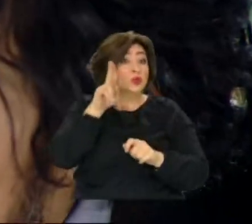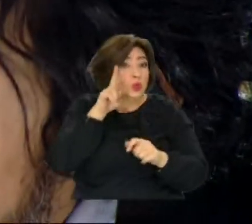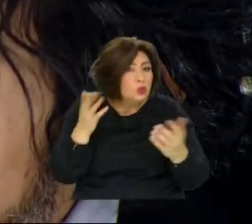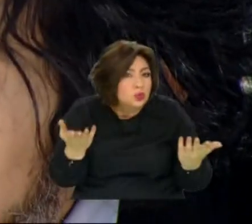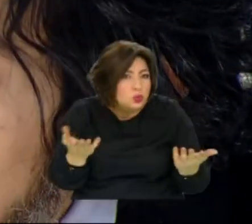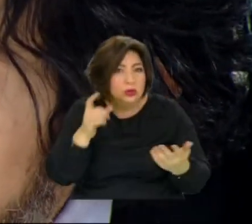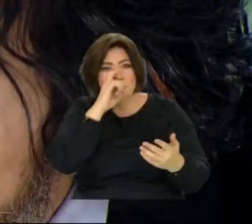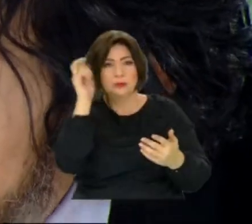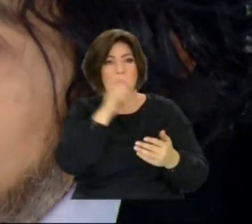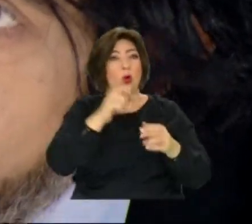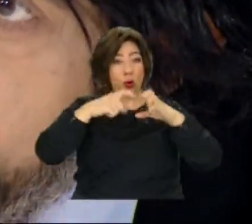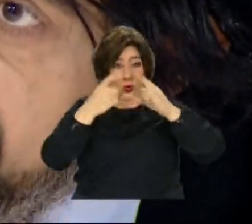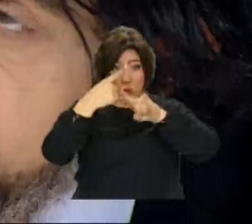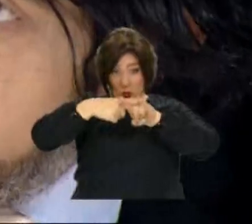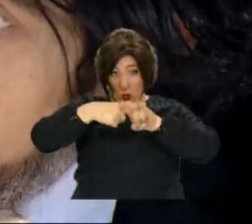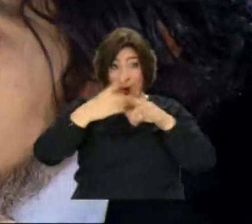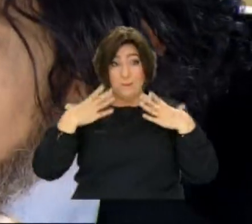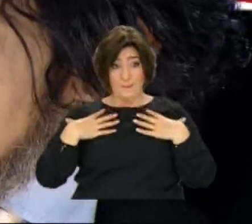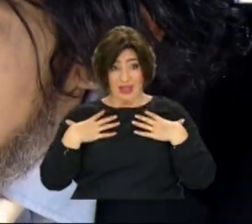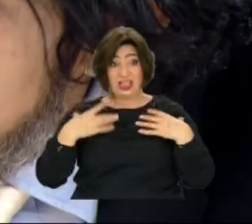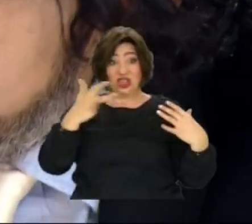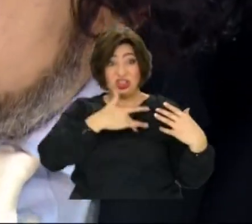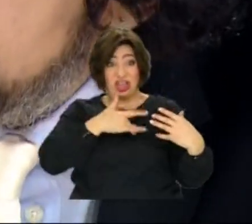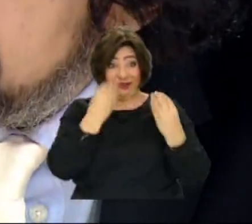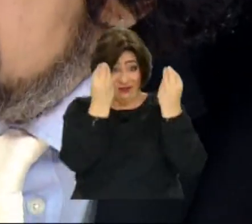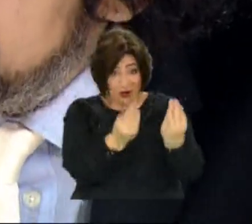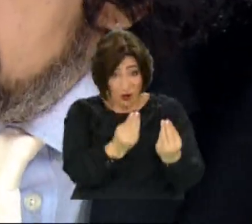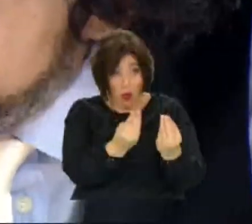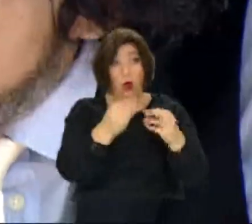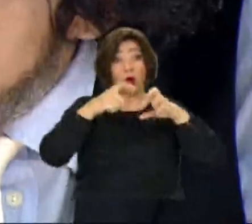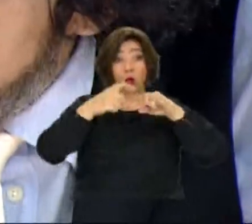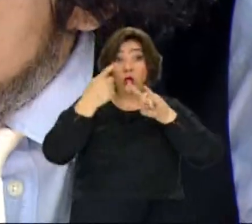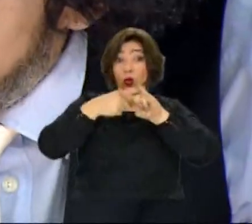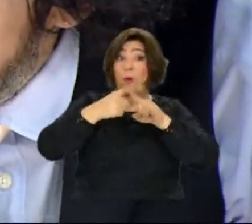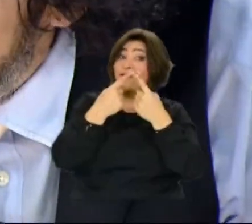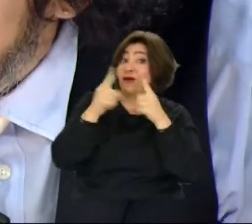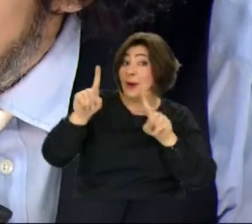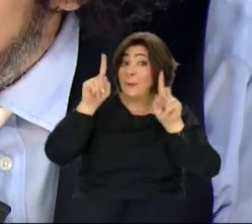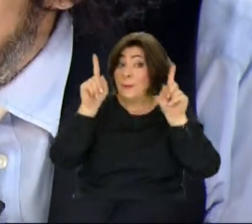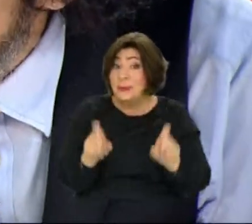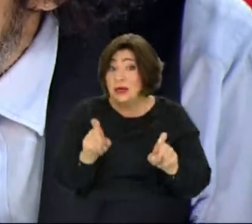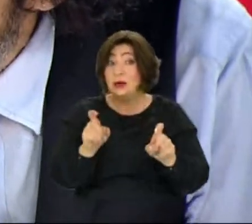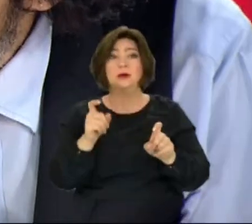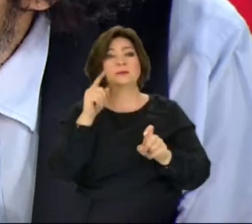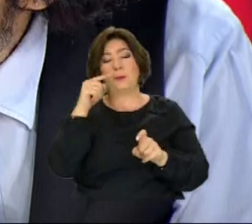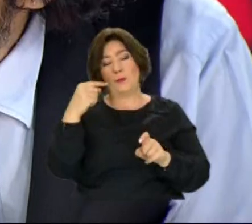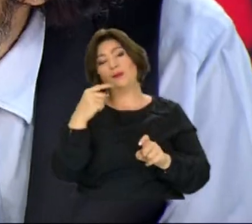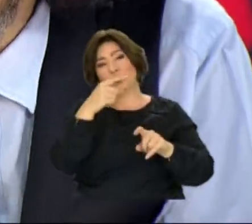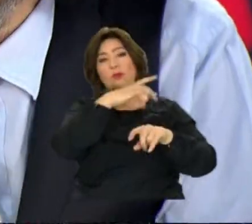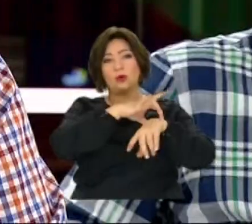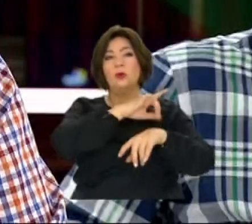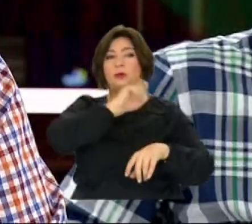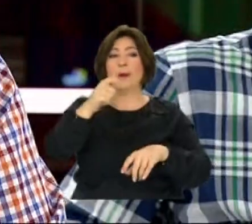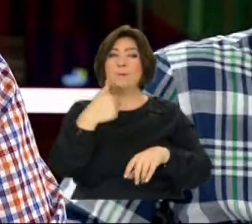zaman ruh bedene canlılık veren bir şey mi? Ruhtan farklı bir şey mi? Şimdi işte o sorduğum bana soruda... göre